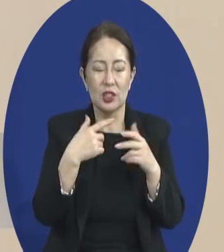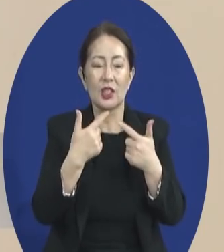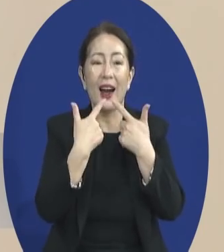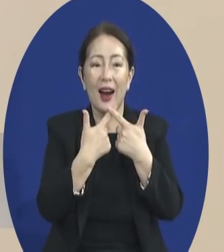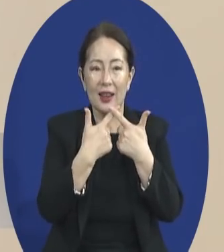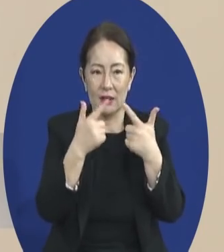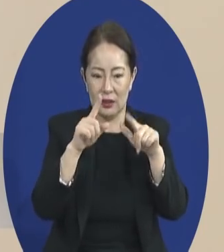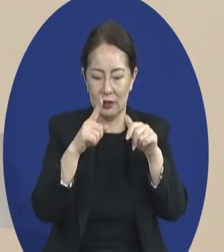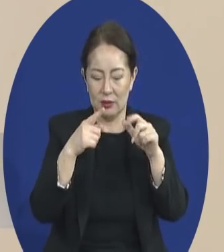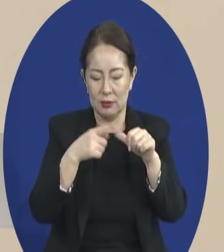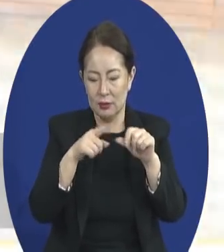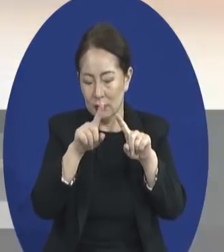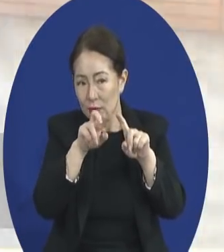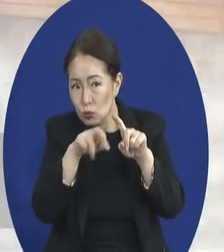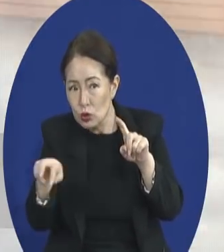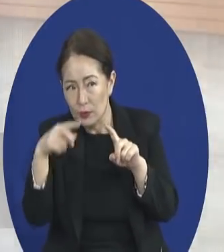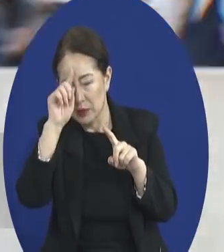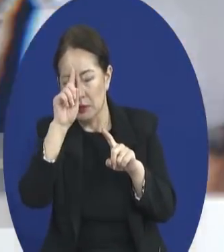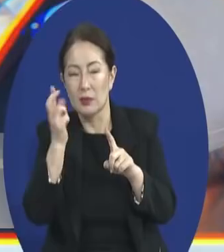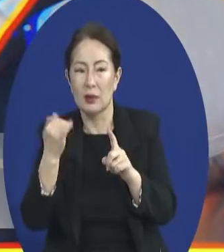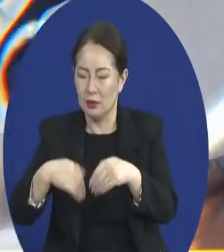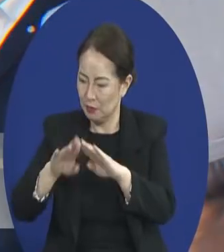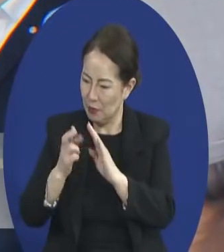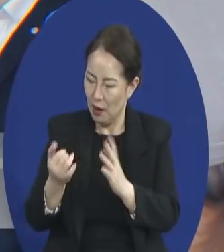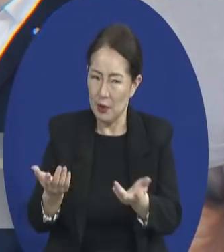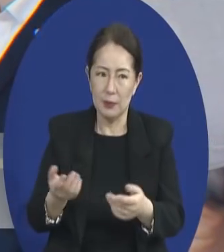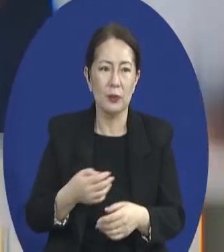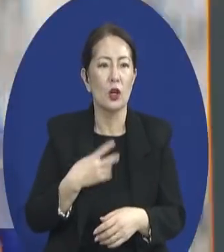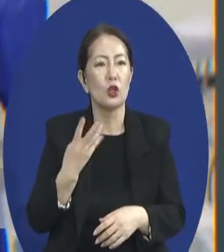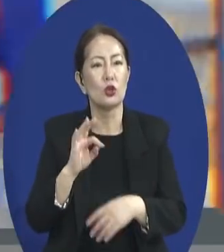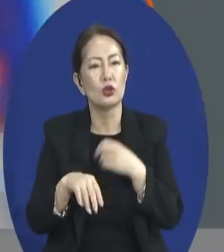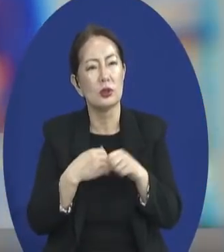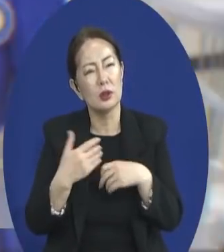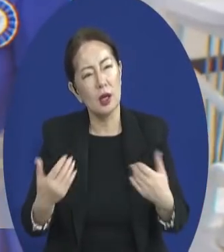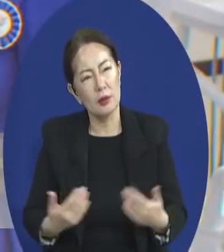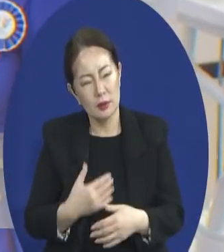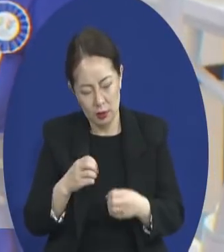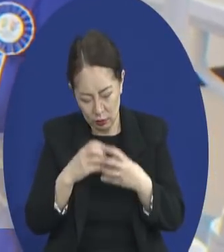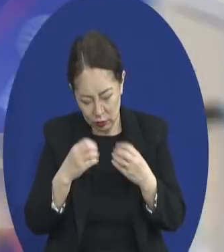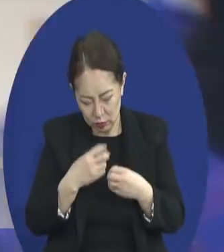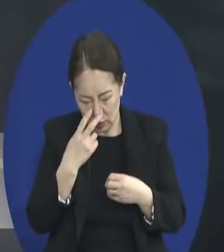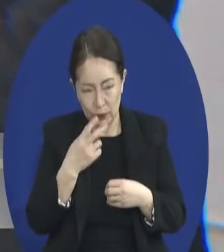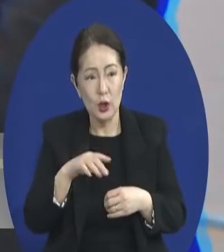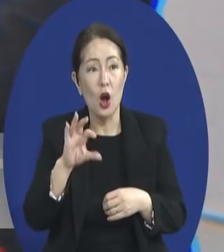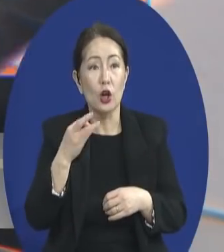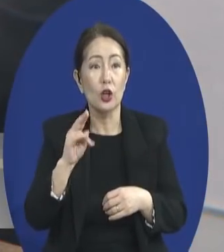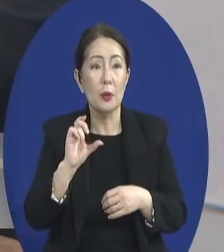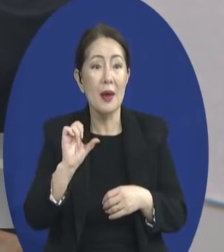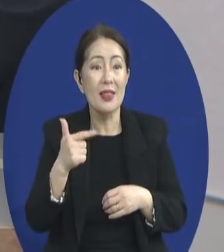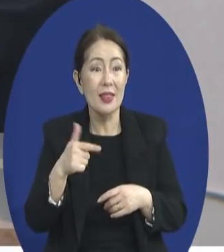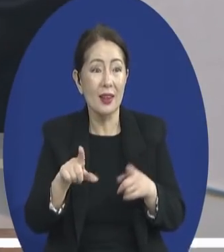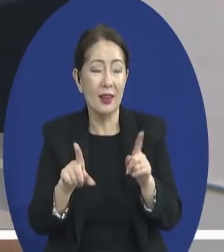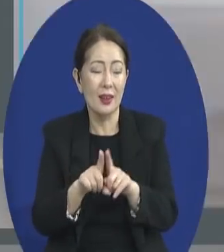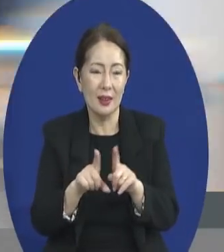Memorial Hospital гэж баймар байгаа. 40 жил ажиллаад нэлээд үнэлсэн шүү дээ. Гэтэ яг үнэндээ л яг өнөр үлэг шавшгай юм